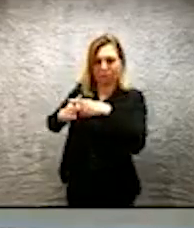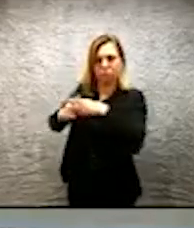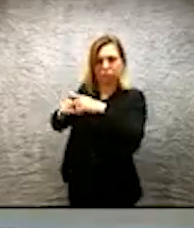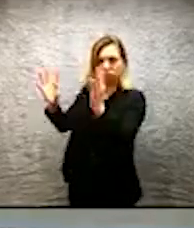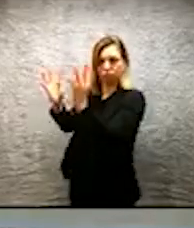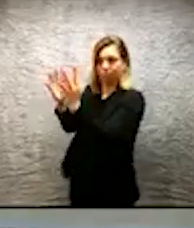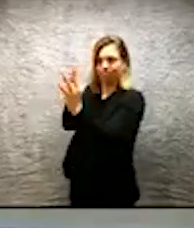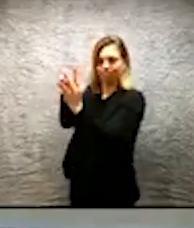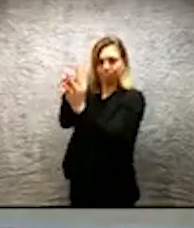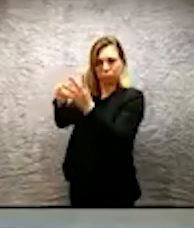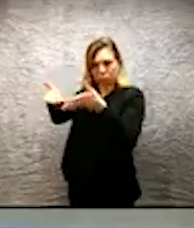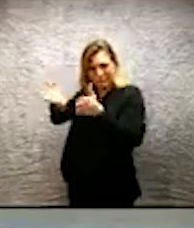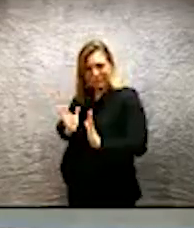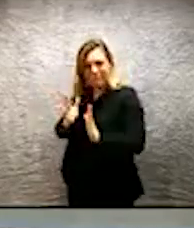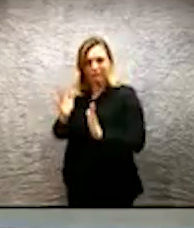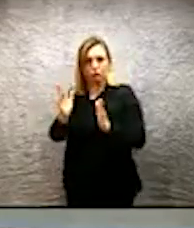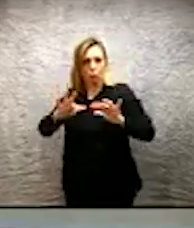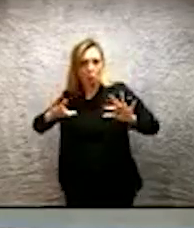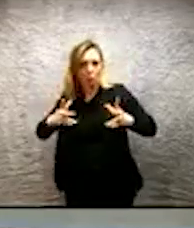pour